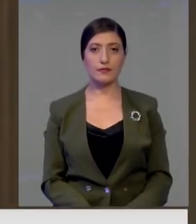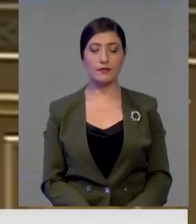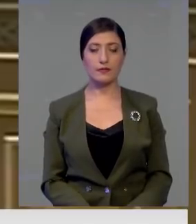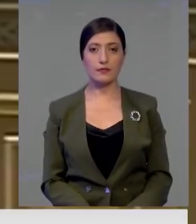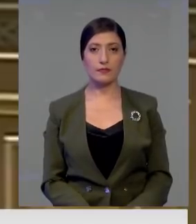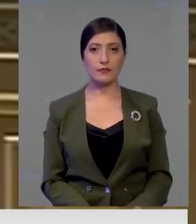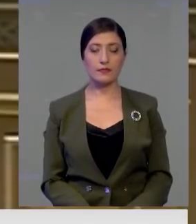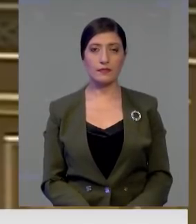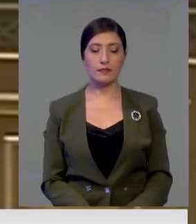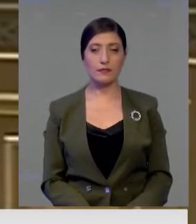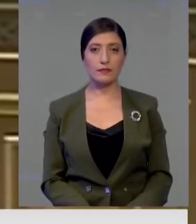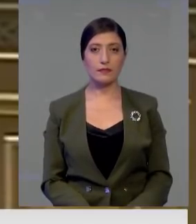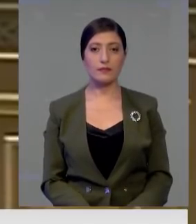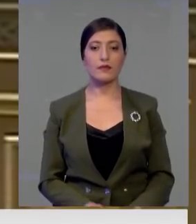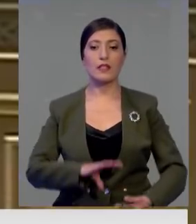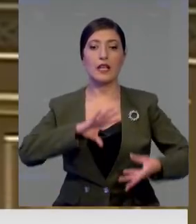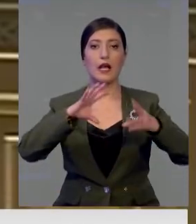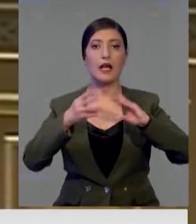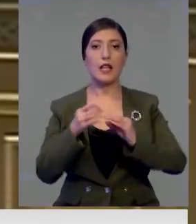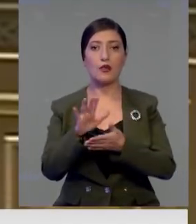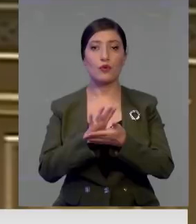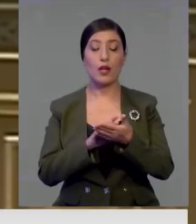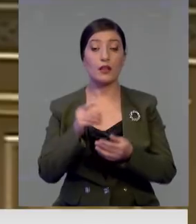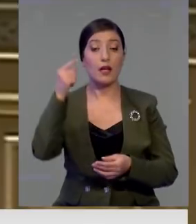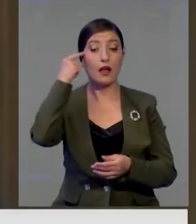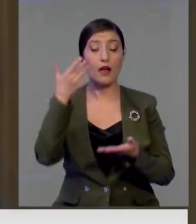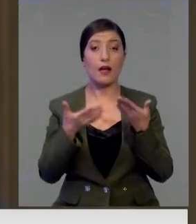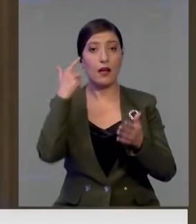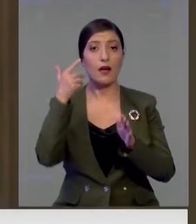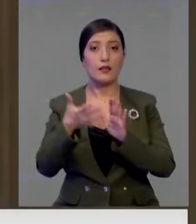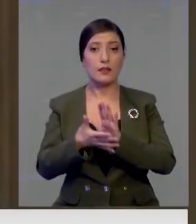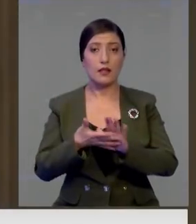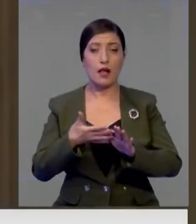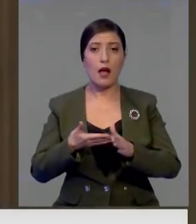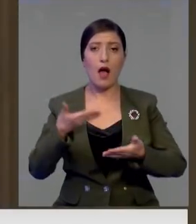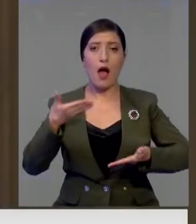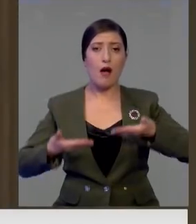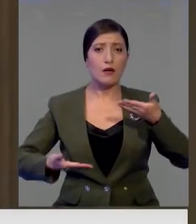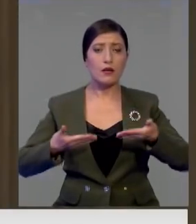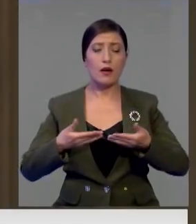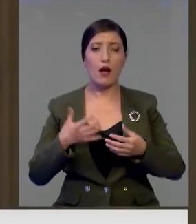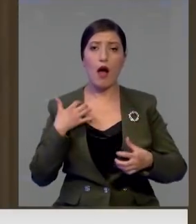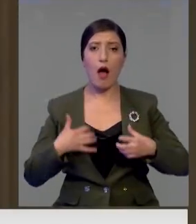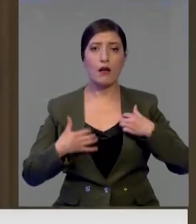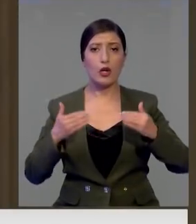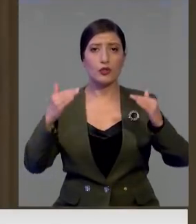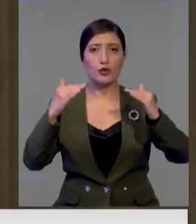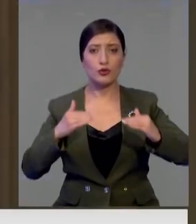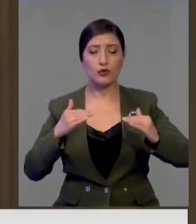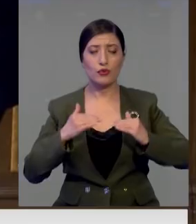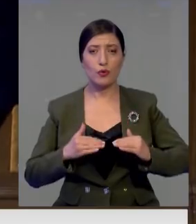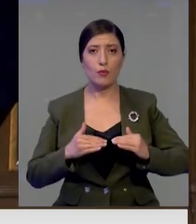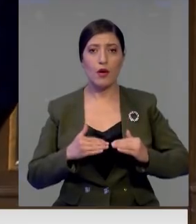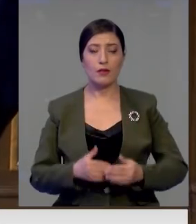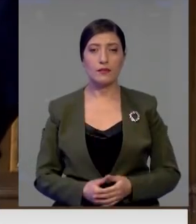Չէ, ինքը քանի որ ընդհանուր կոնտեքստում եթե նայենք, բարդ քնա հարաբերակցությունը բավականին արագ է իջնում, քան մեր սպասումներն